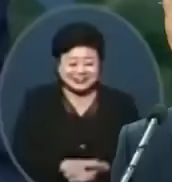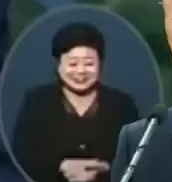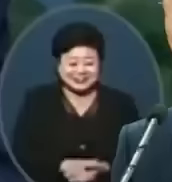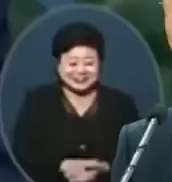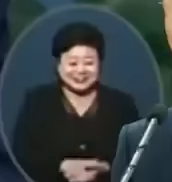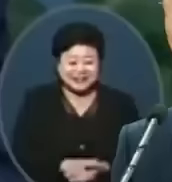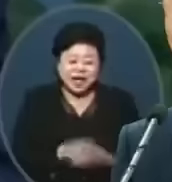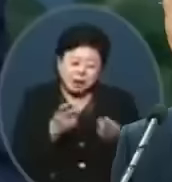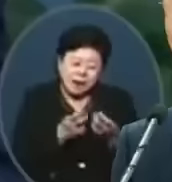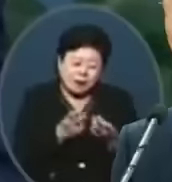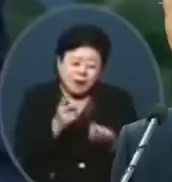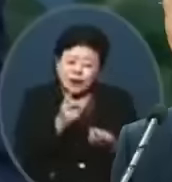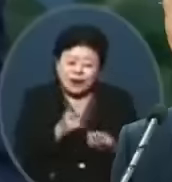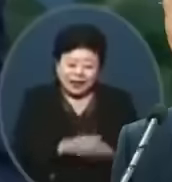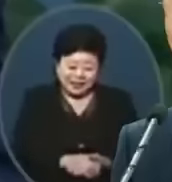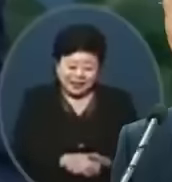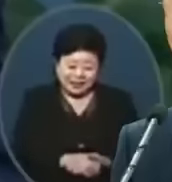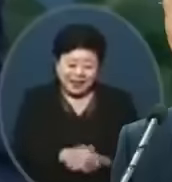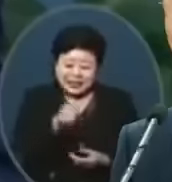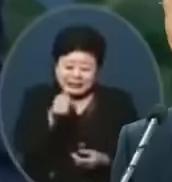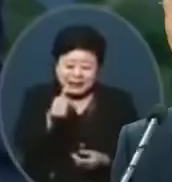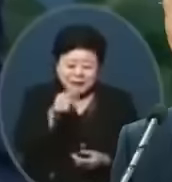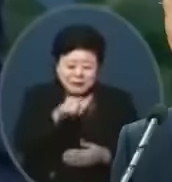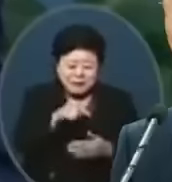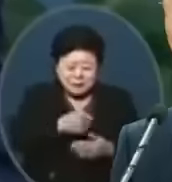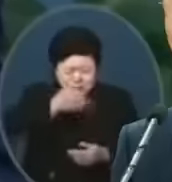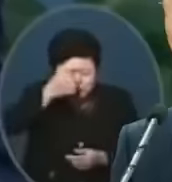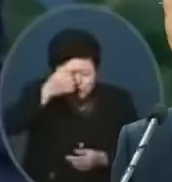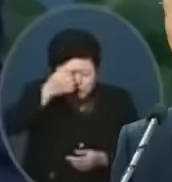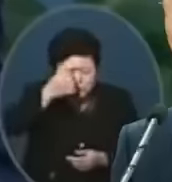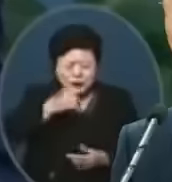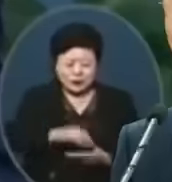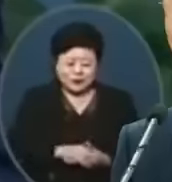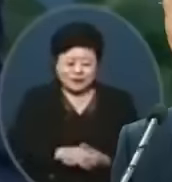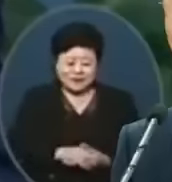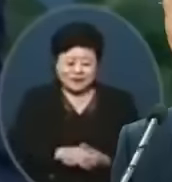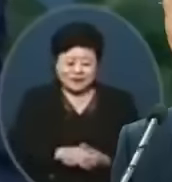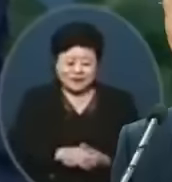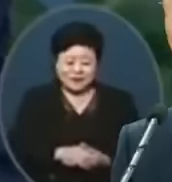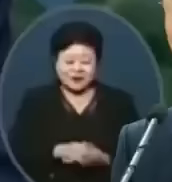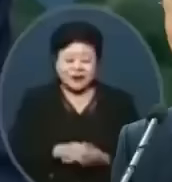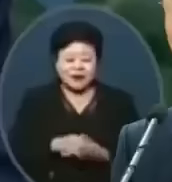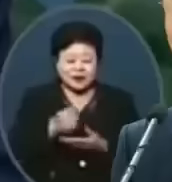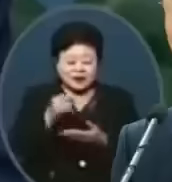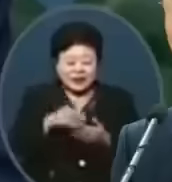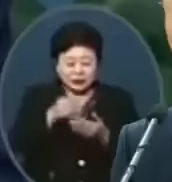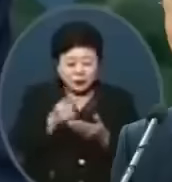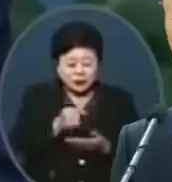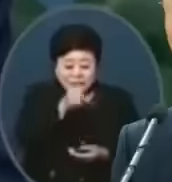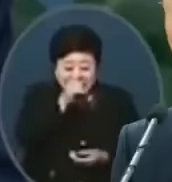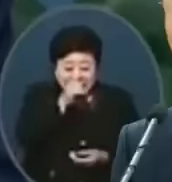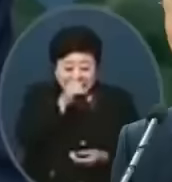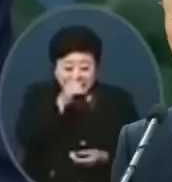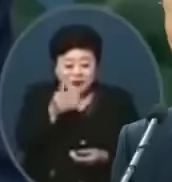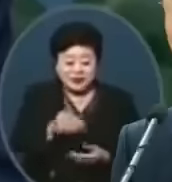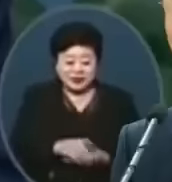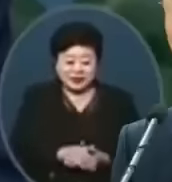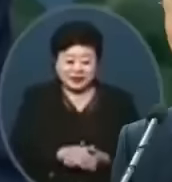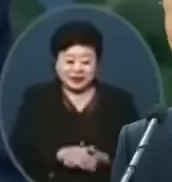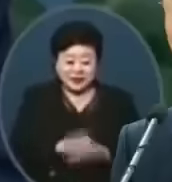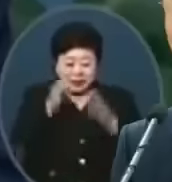근데 어떻게 하면 그 신랑감을 마음속에 꿈으로 모실 수가 있느냐. 바라봄의